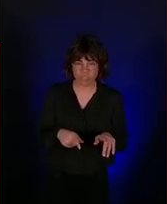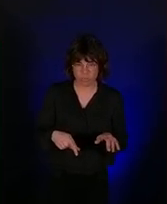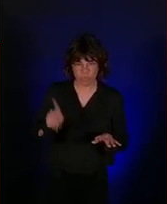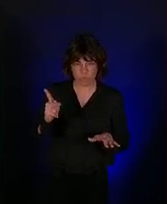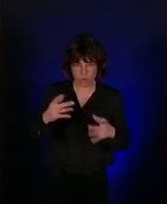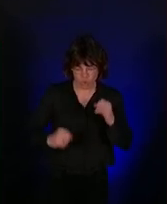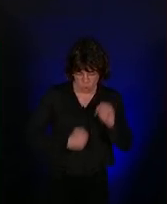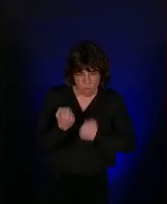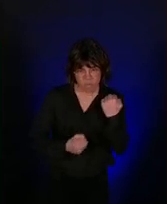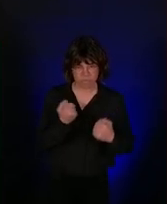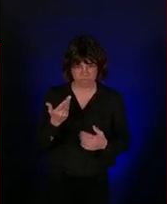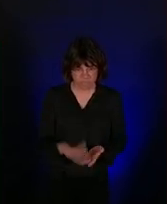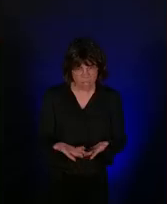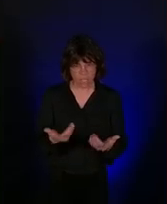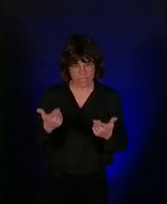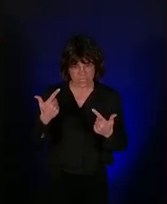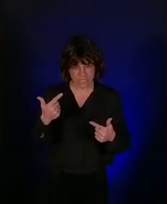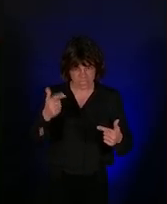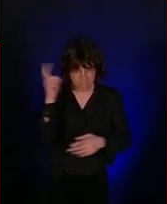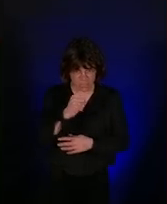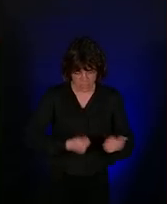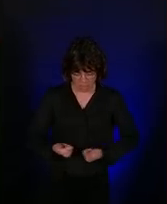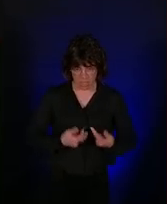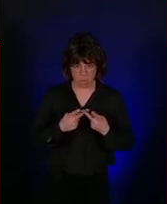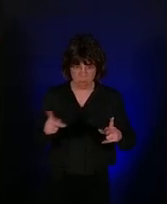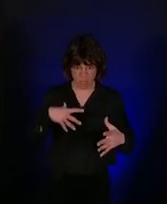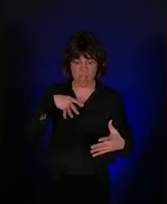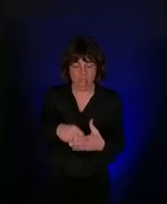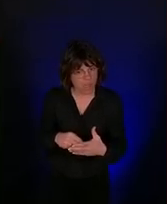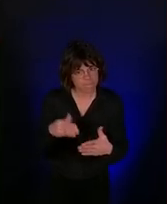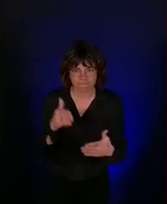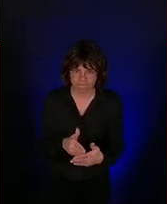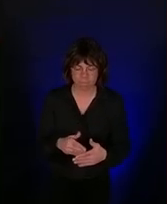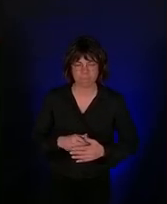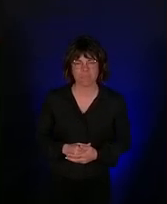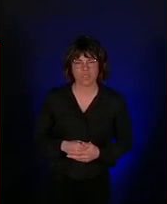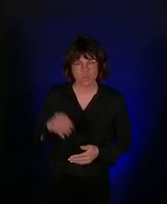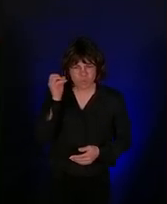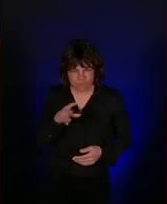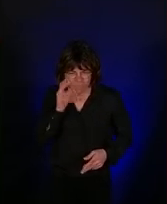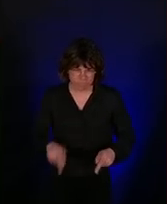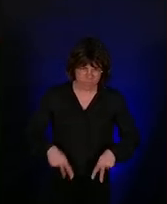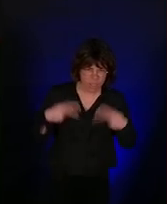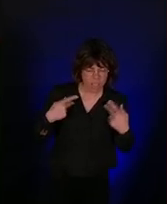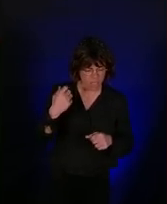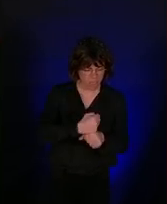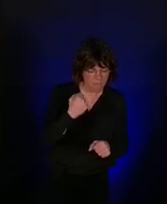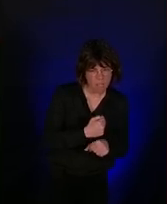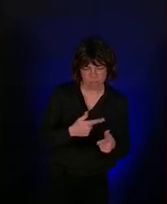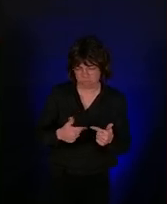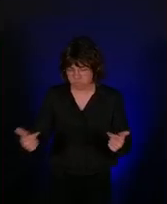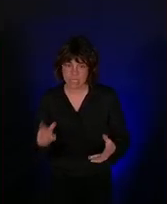plus des difficultés d'accès aux services publics. Tous les enjeux qui impactent la vie quotidienne et le travail sont